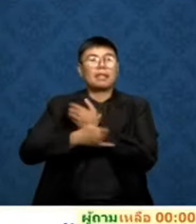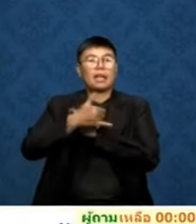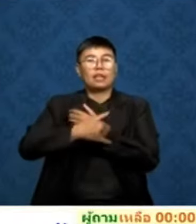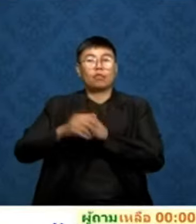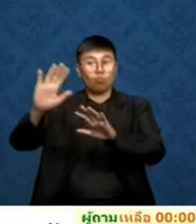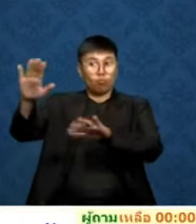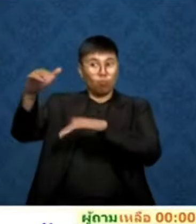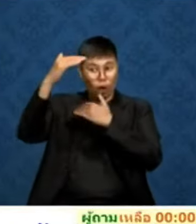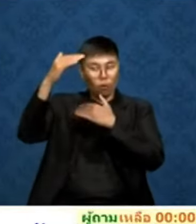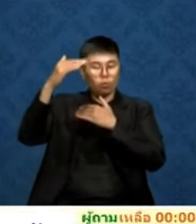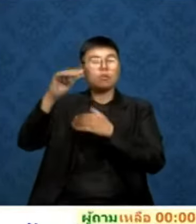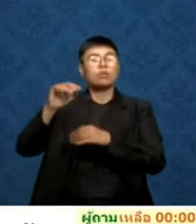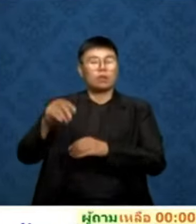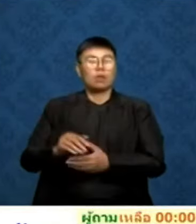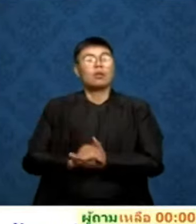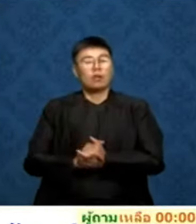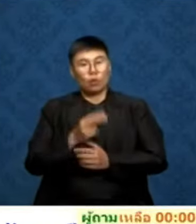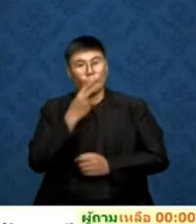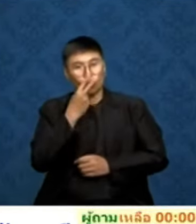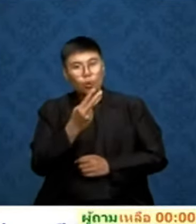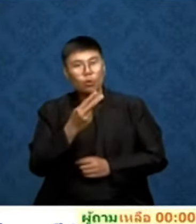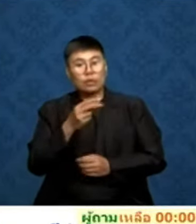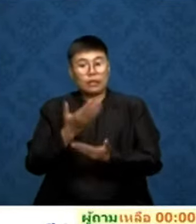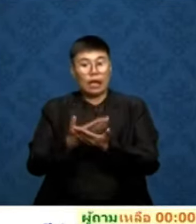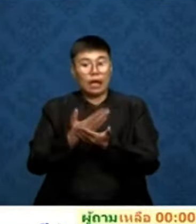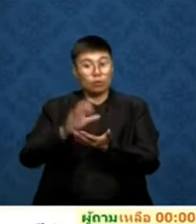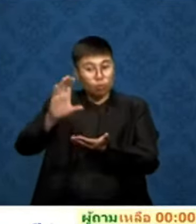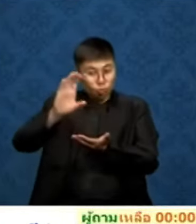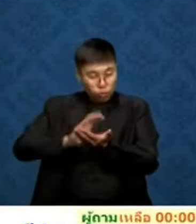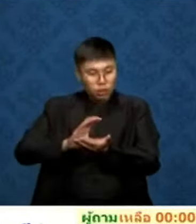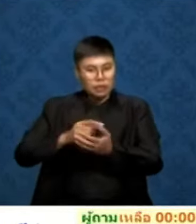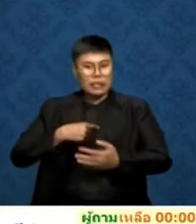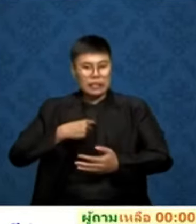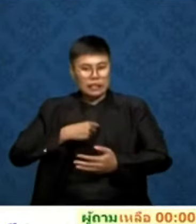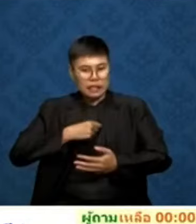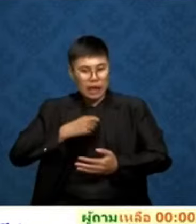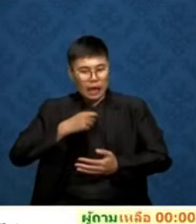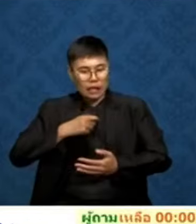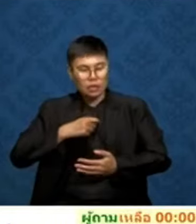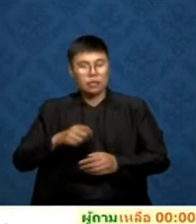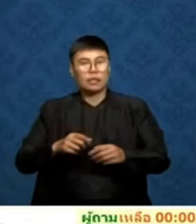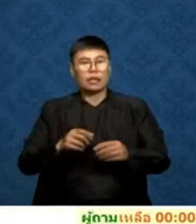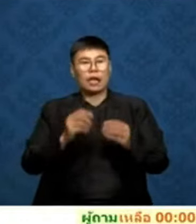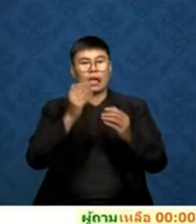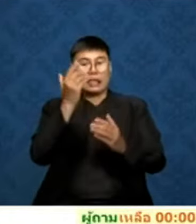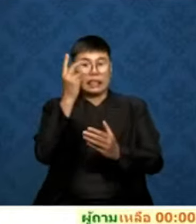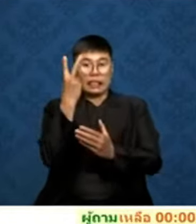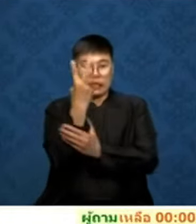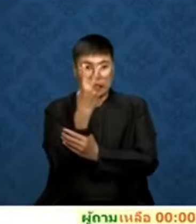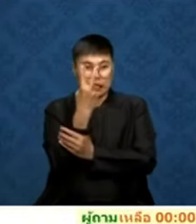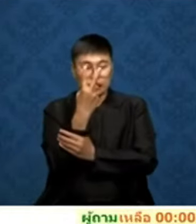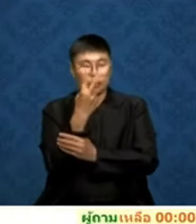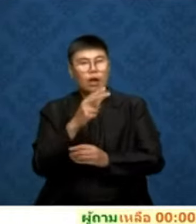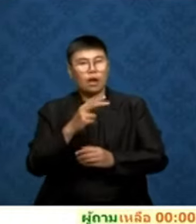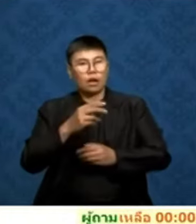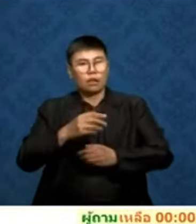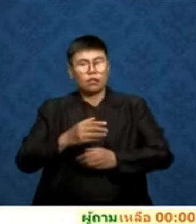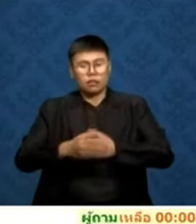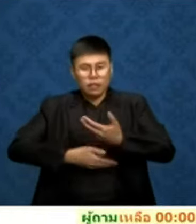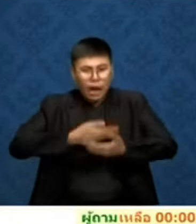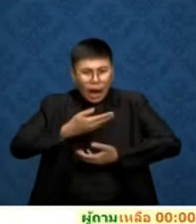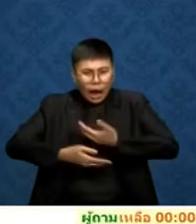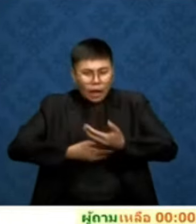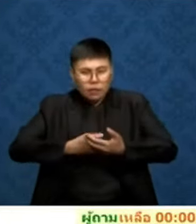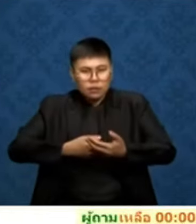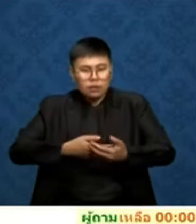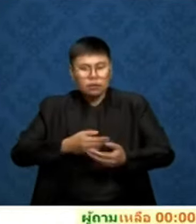จะสามารถพิสูจน์ได้ในเชิงที่ว่าต้นทุนที่เป็นจริงเนี่ยเสื้อ1ตัวกางเกงยีน1ตัวเป็นไปได้อย่างไรที่ราคาวัตถุดิบต่อเท่านั้นต่อหล